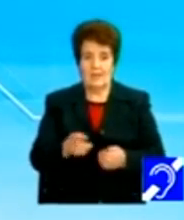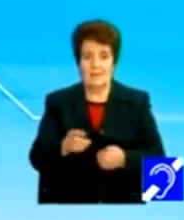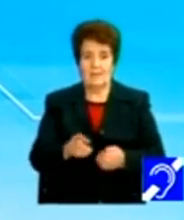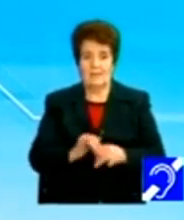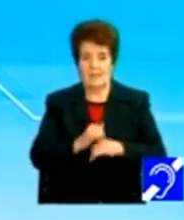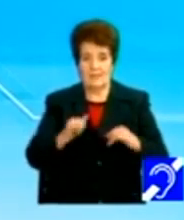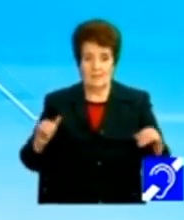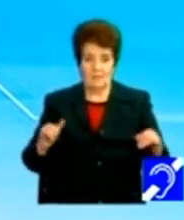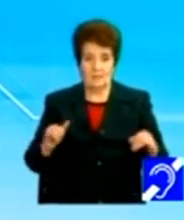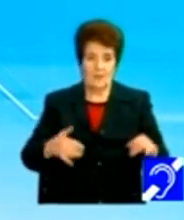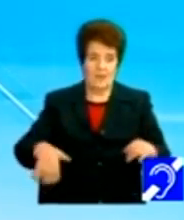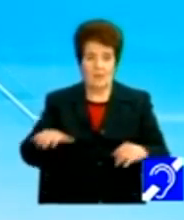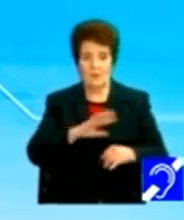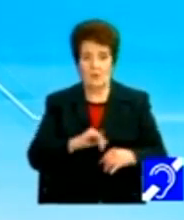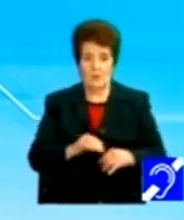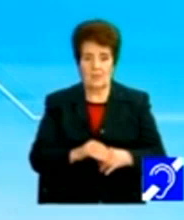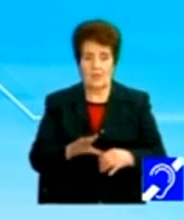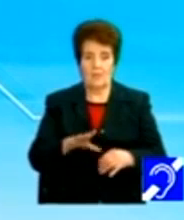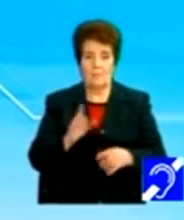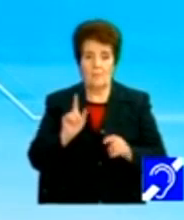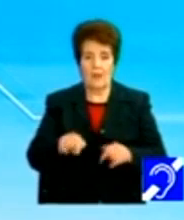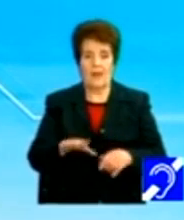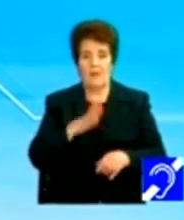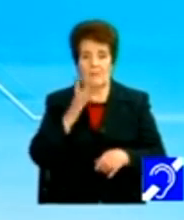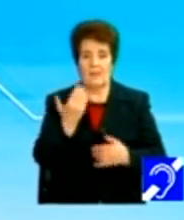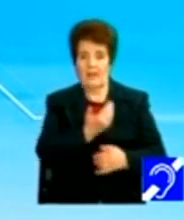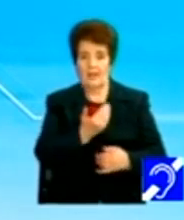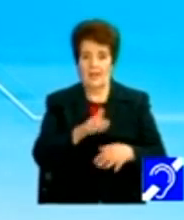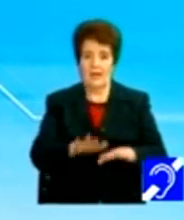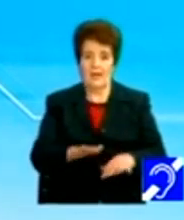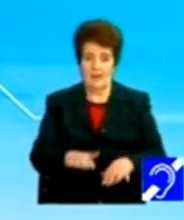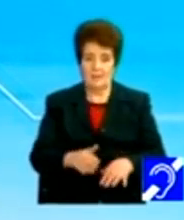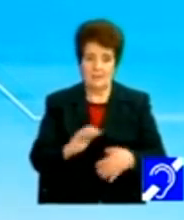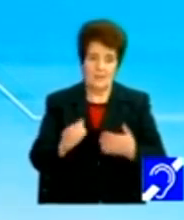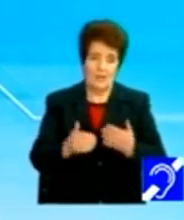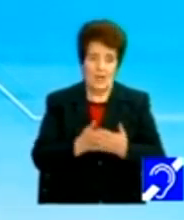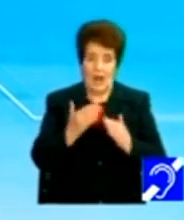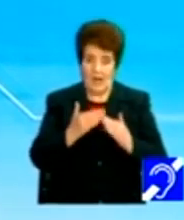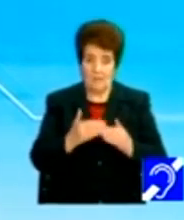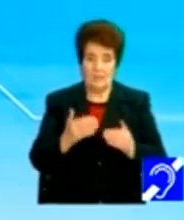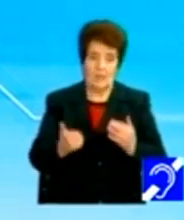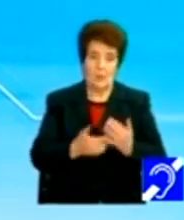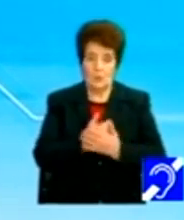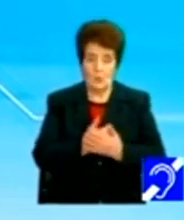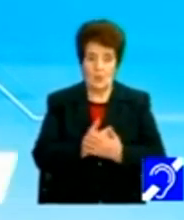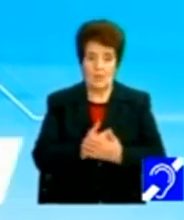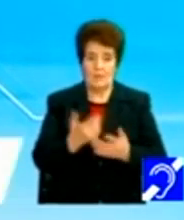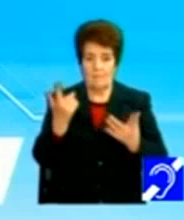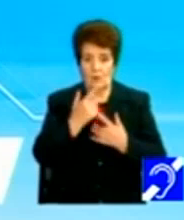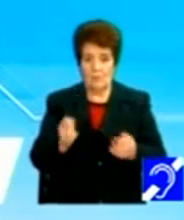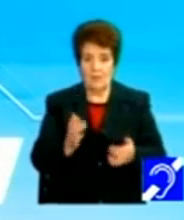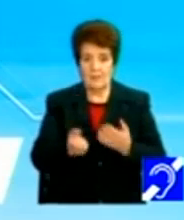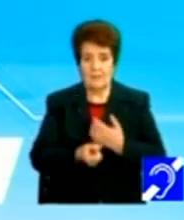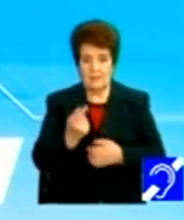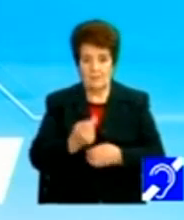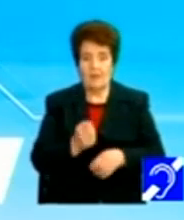aici în toată splendoarea, de parcă ar fi la ei acasă. Apar tot noi și noi informații cum ofițeri FSB